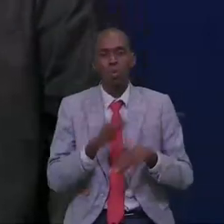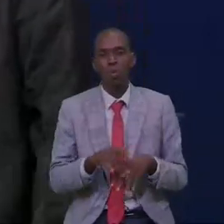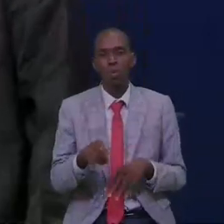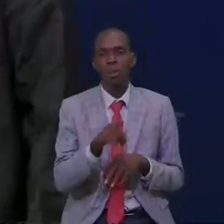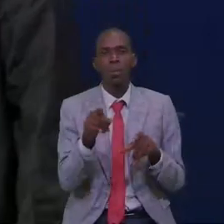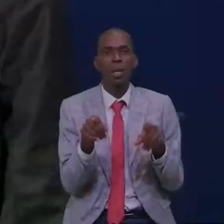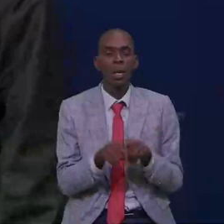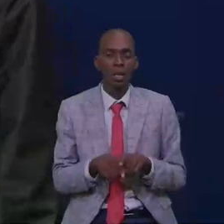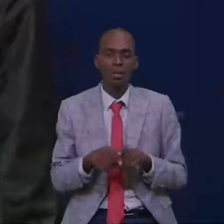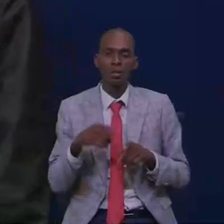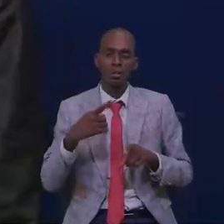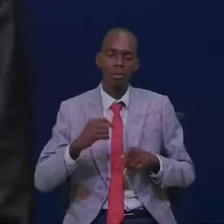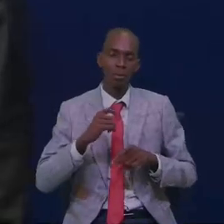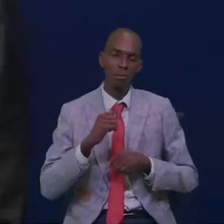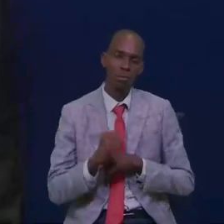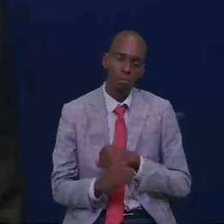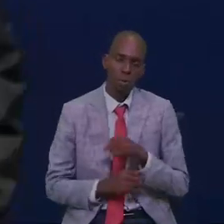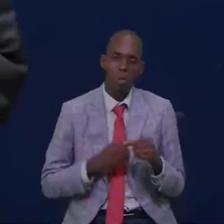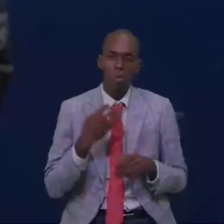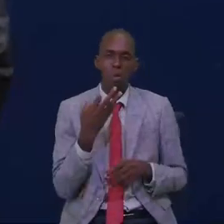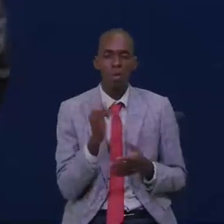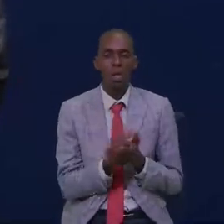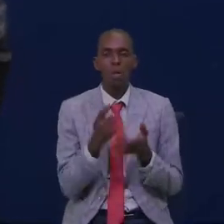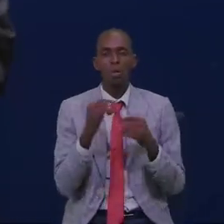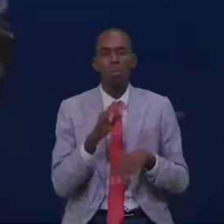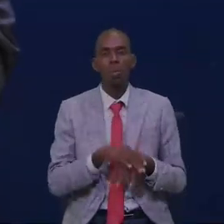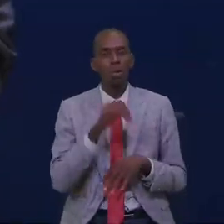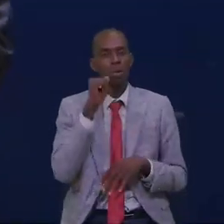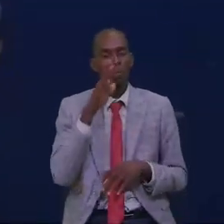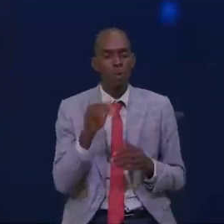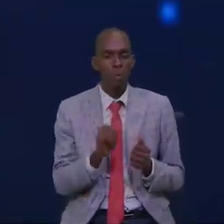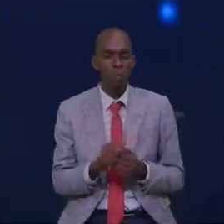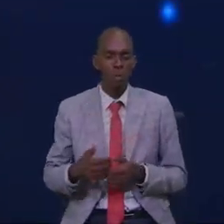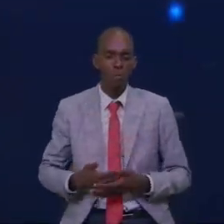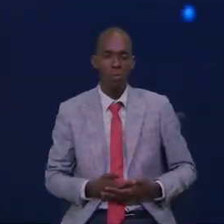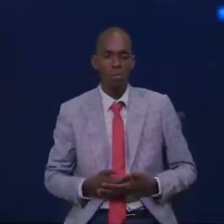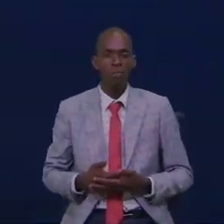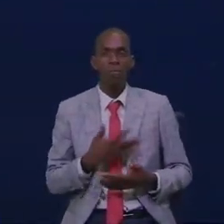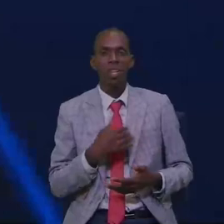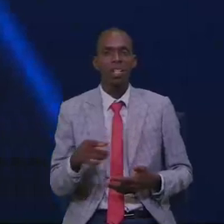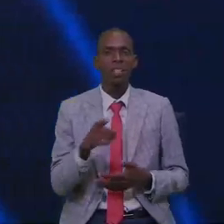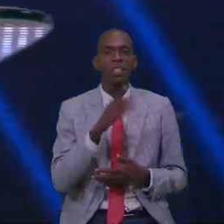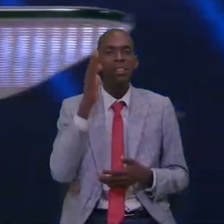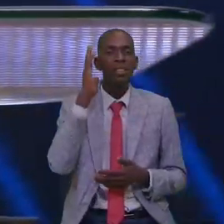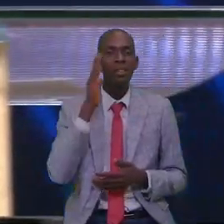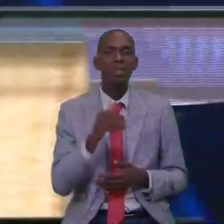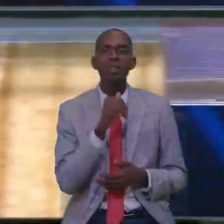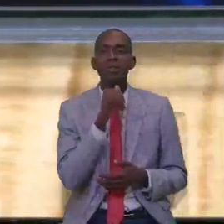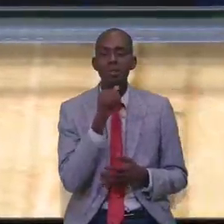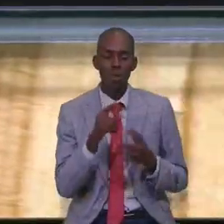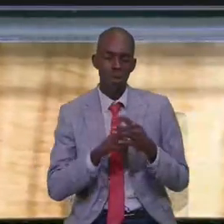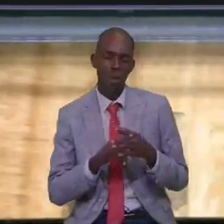surprendra, comme les douleurs de l'enfantement surprennent la femme enceinte, et ils n'échapperont